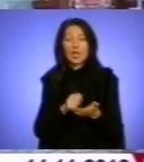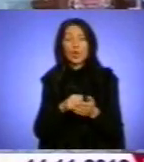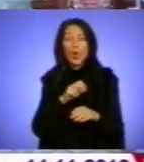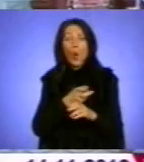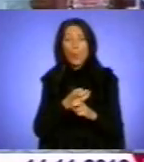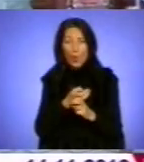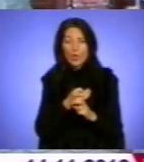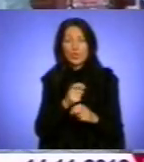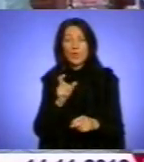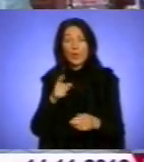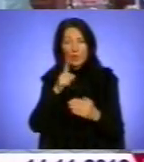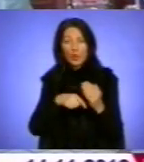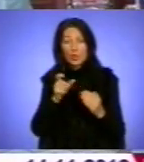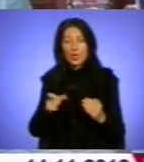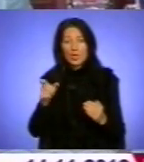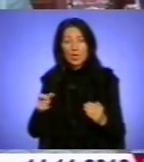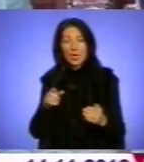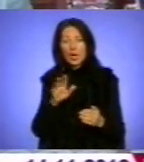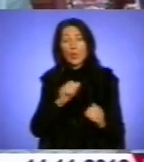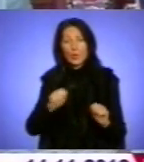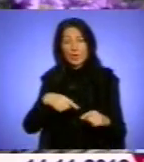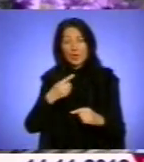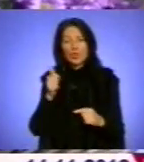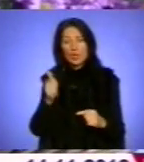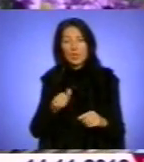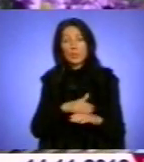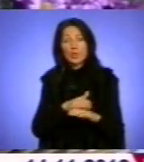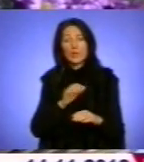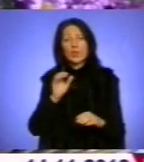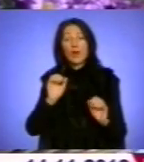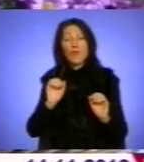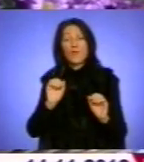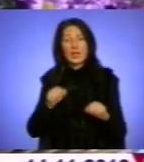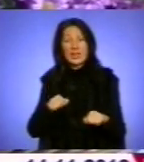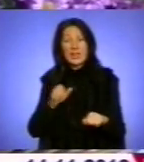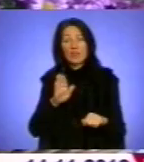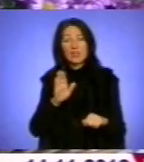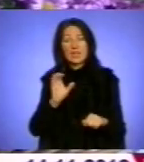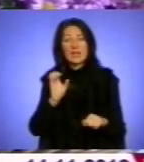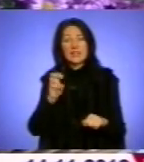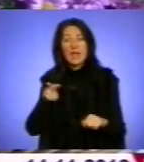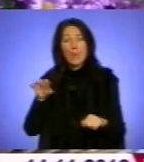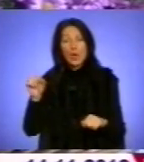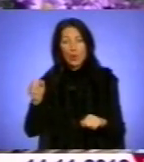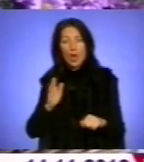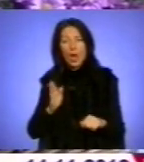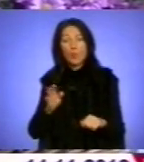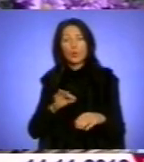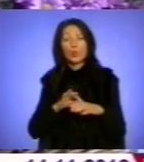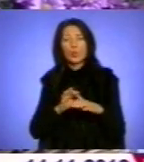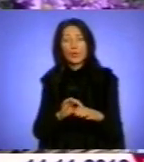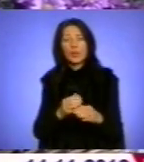краю зможуть наступного тижня. З благословення владики Василія Семенюка в храмі Пресвятої Троїці будуть проводити перед